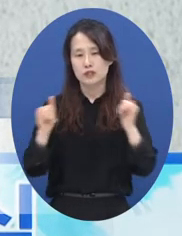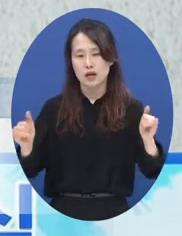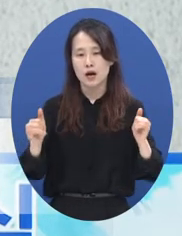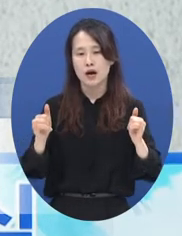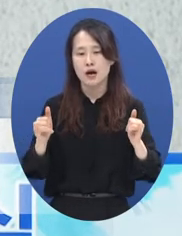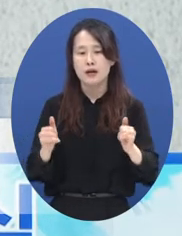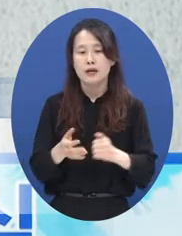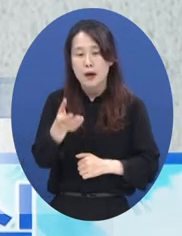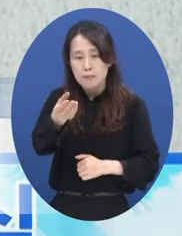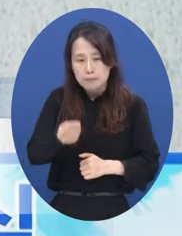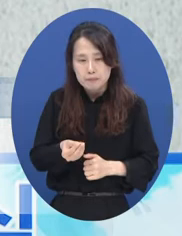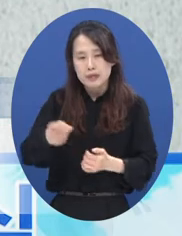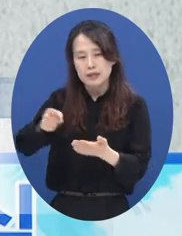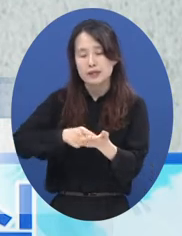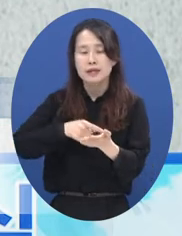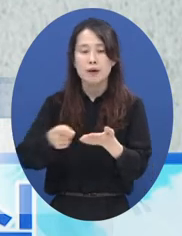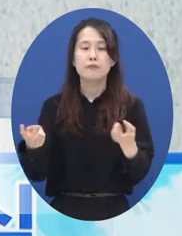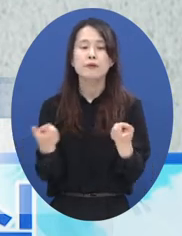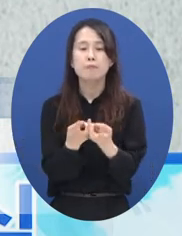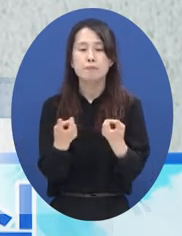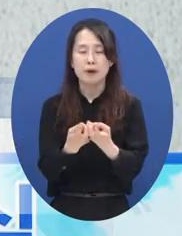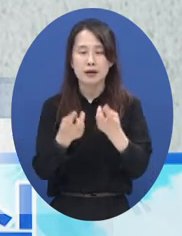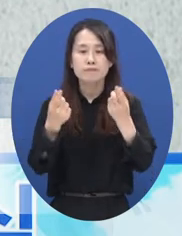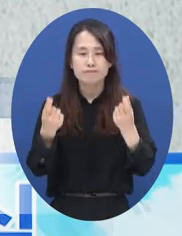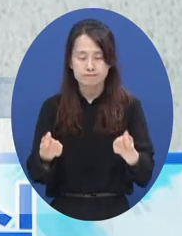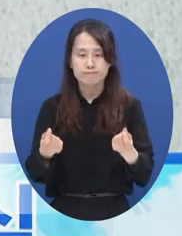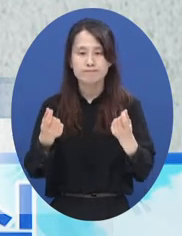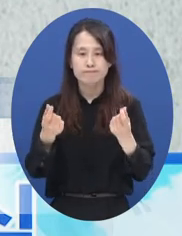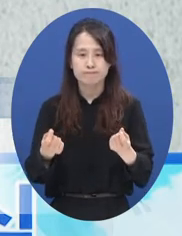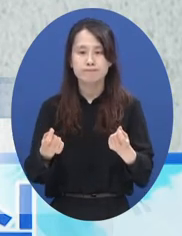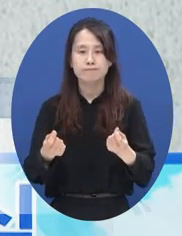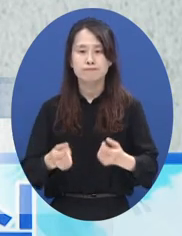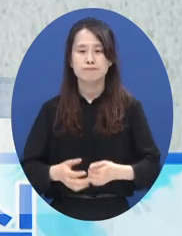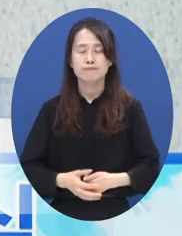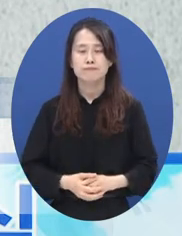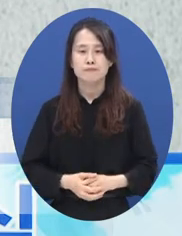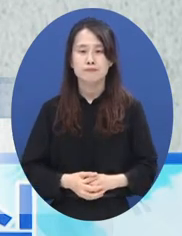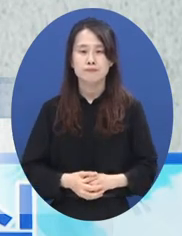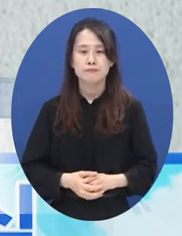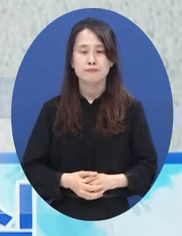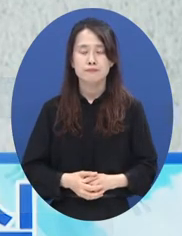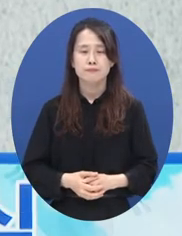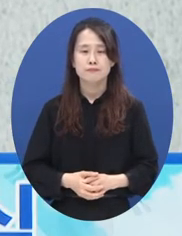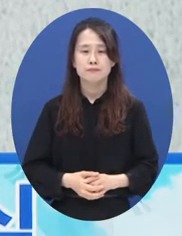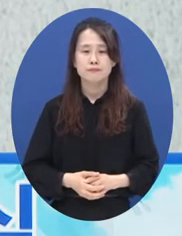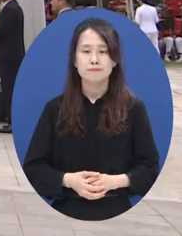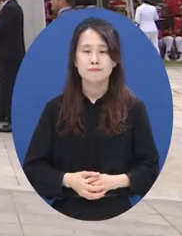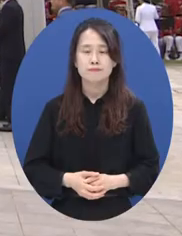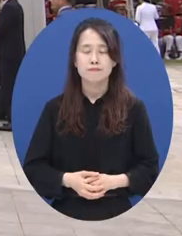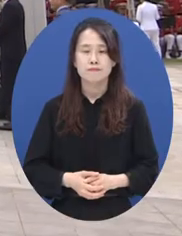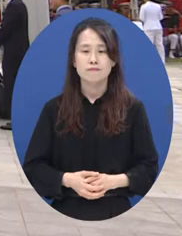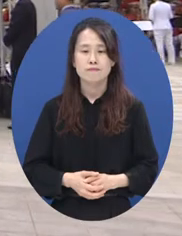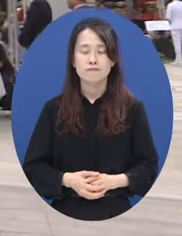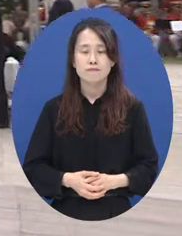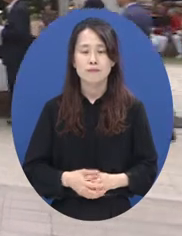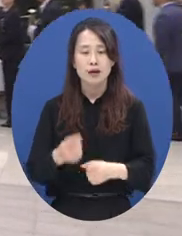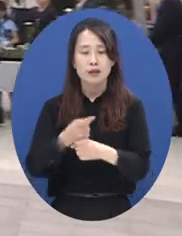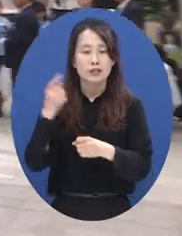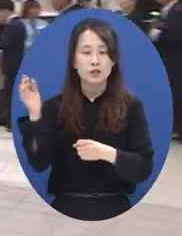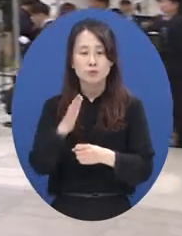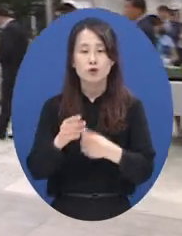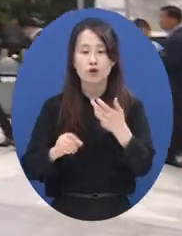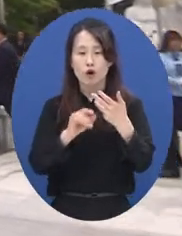순국선열들과 애국지사 위인들에게 진빚을 갚는 최선의 길일 것입니다.